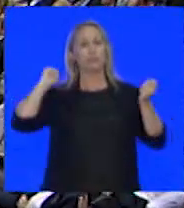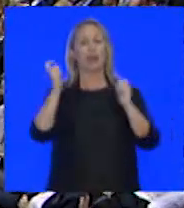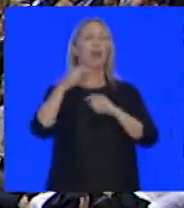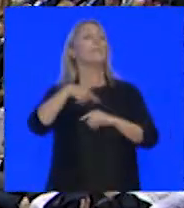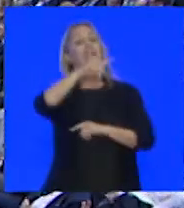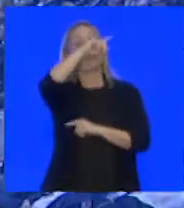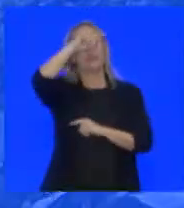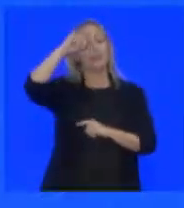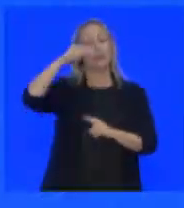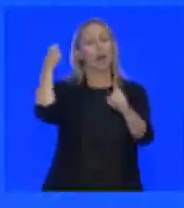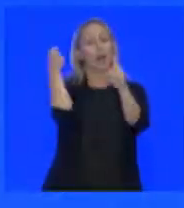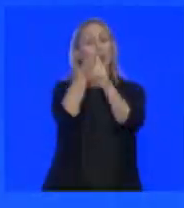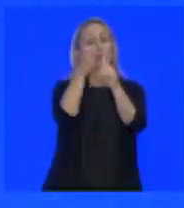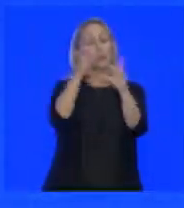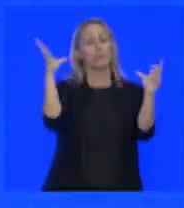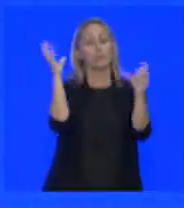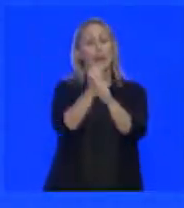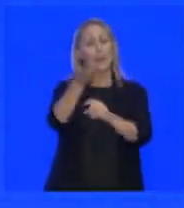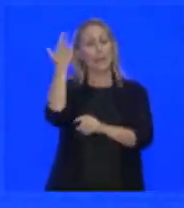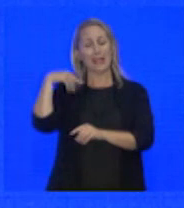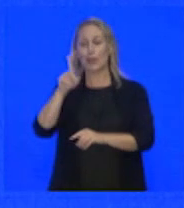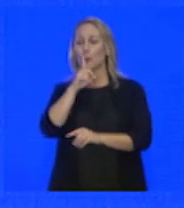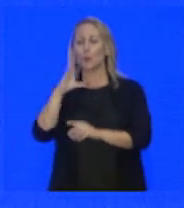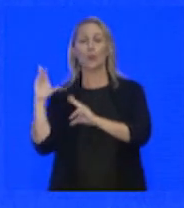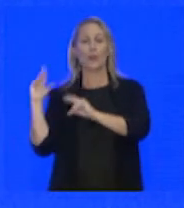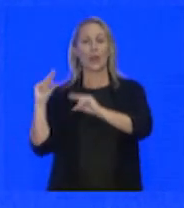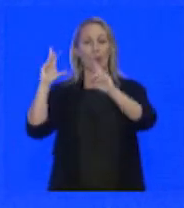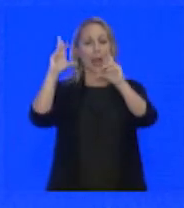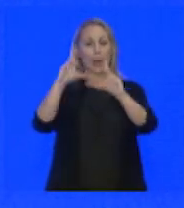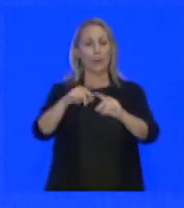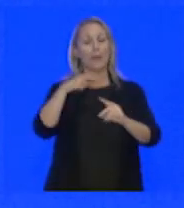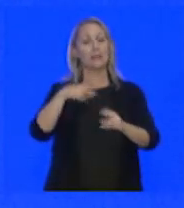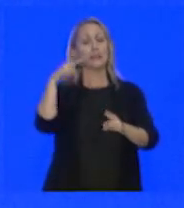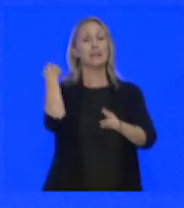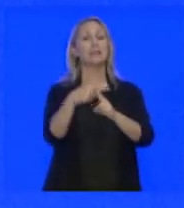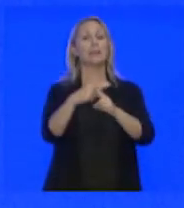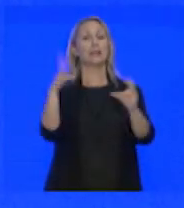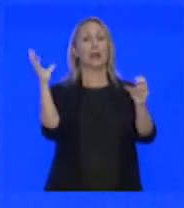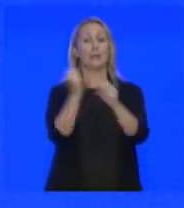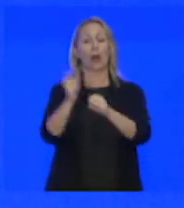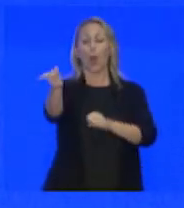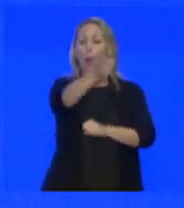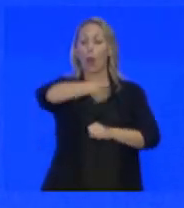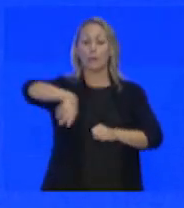αγώνα, όπως και τότε, είναι και τώρα υψηλά. Ενωμένοι οι